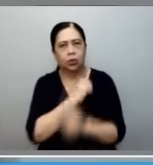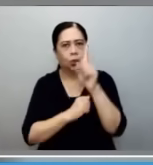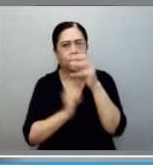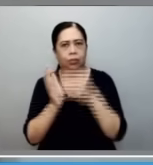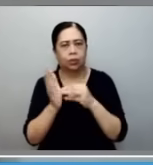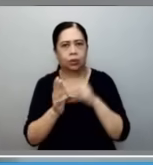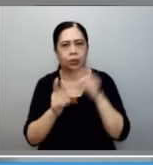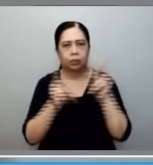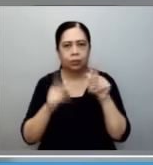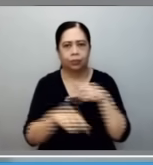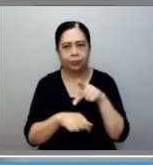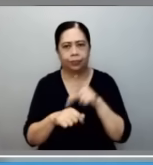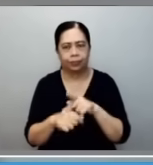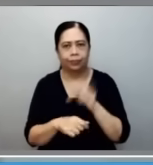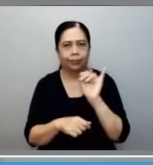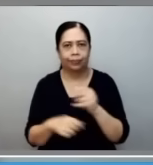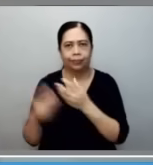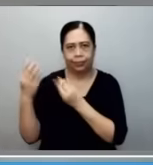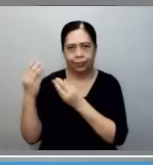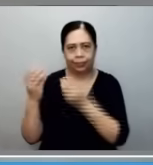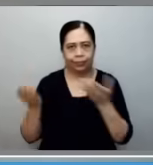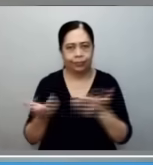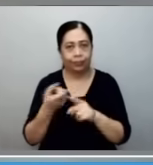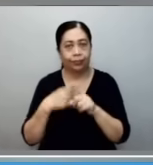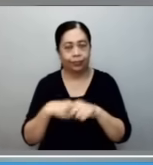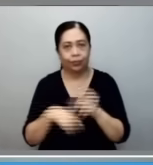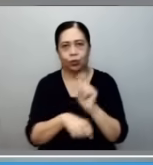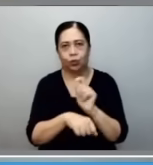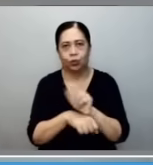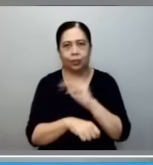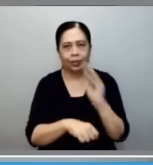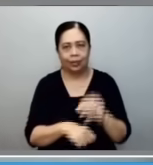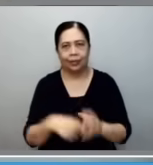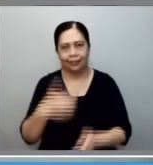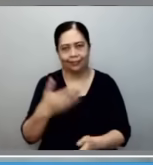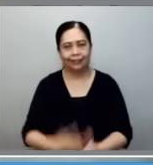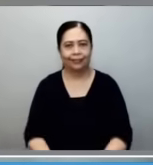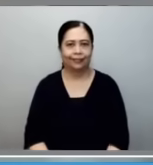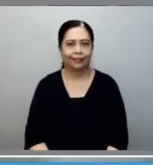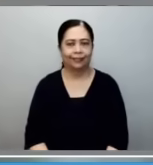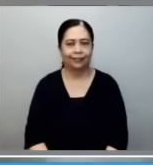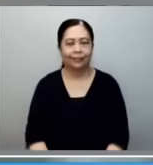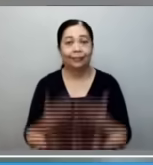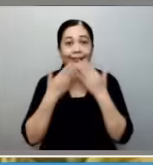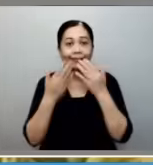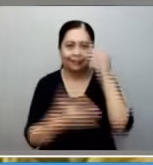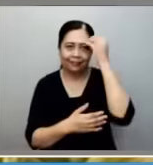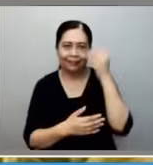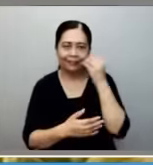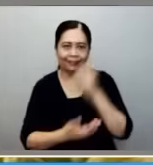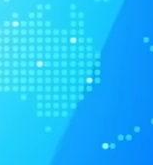bansa. At yan muna ang pinakasariwang balita mula rito sa Tondo. Rafi, Connie? At Oscar Oida.